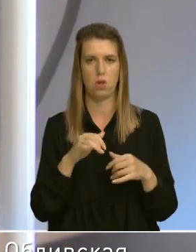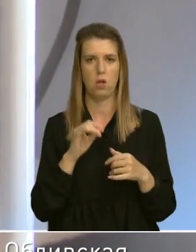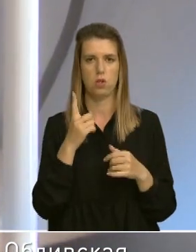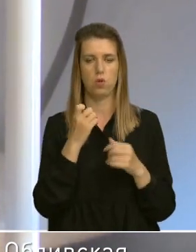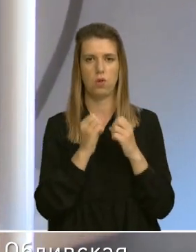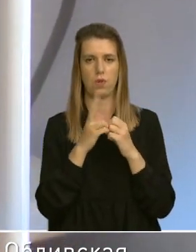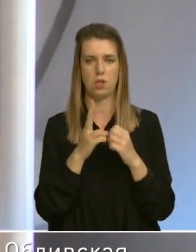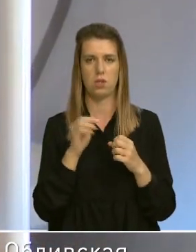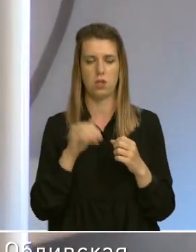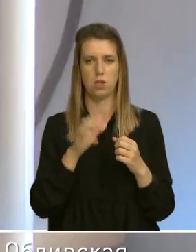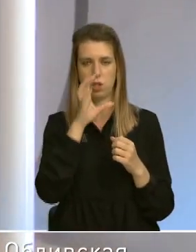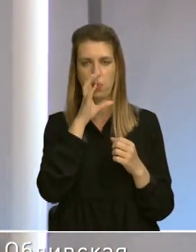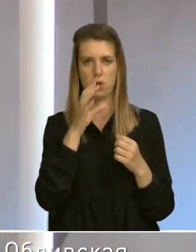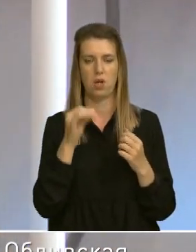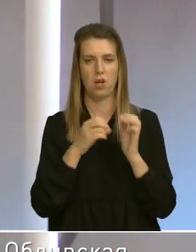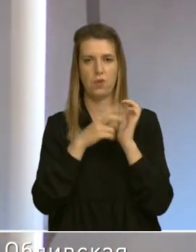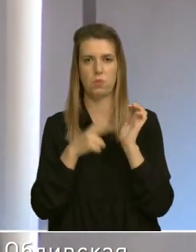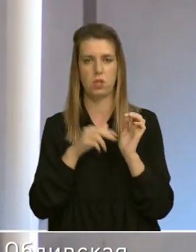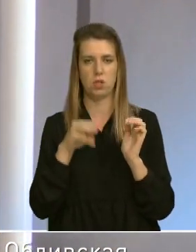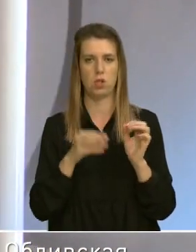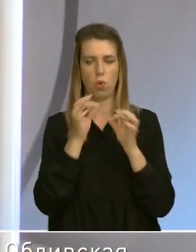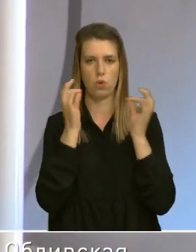112 тысяч собак и 18 тысяч кошек